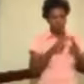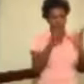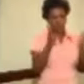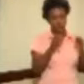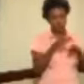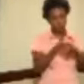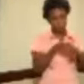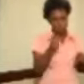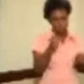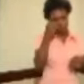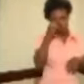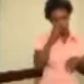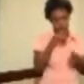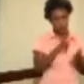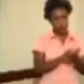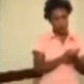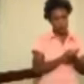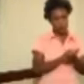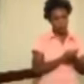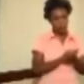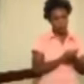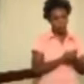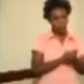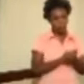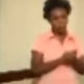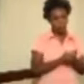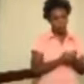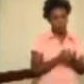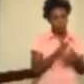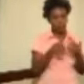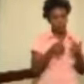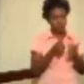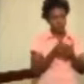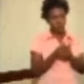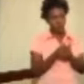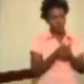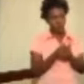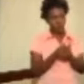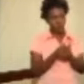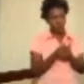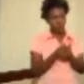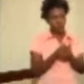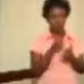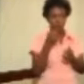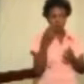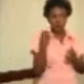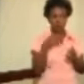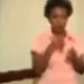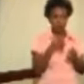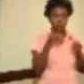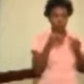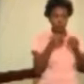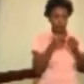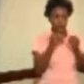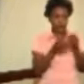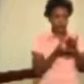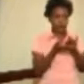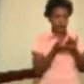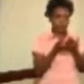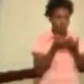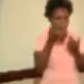qui est en train de faire passer son fibre optique un peu sur tout le territoire. Et donc, nous allons gagner accès à ça plus facile d'une part. Et